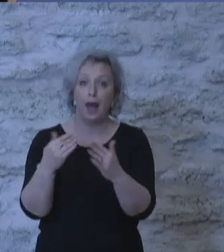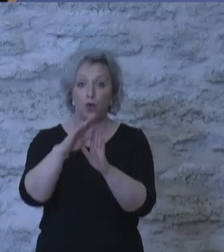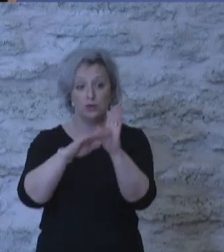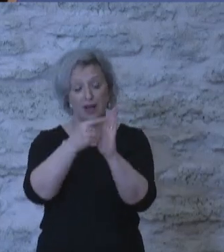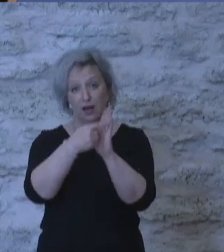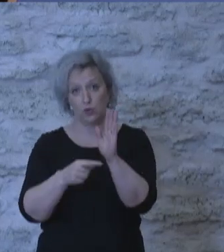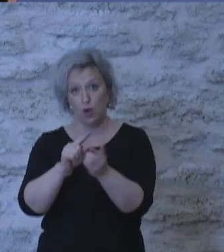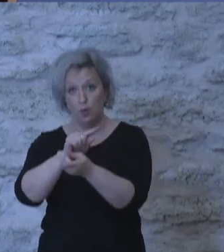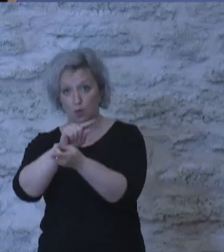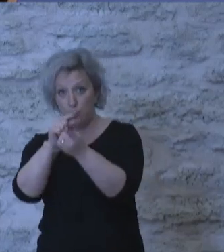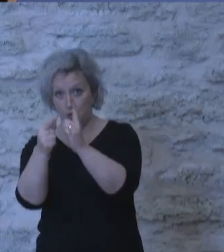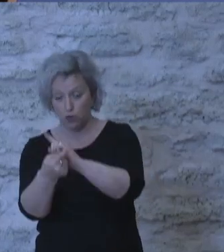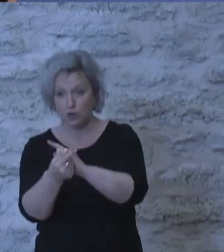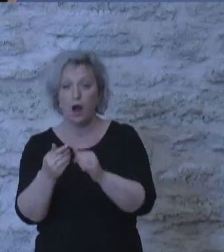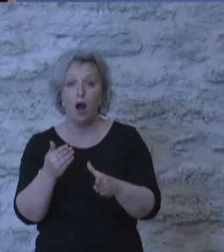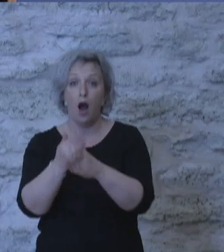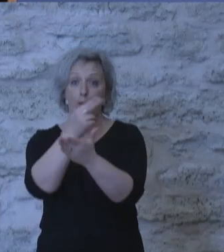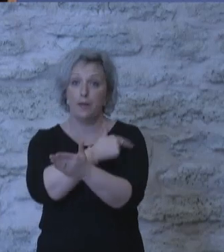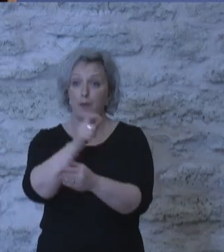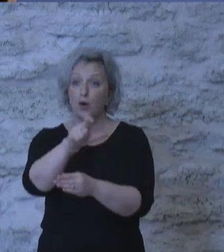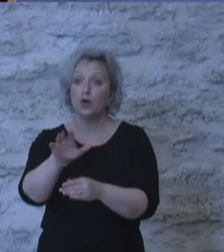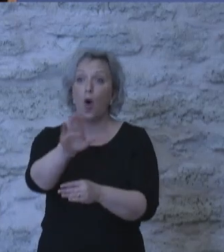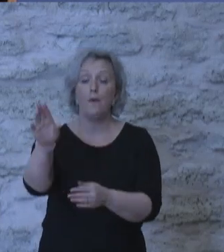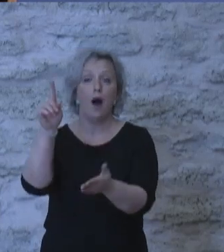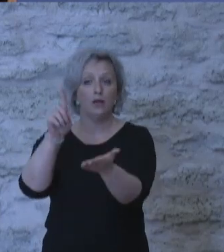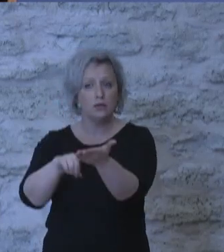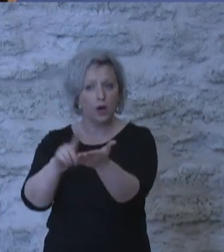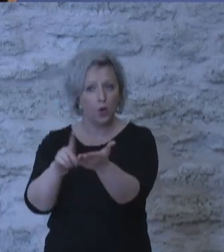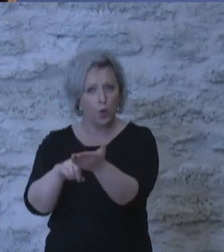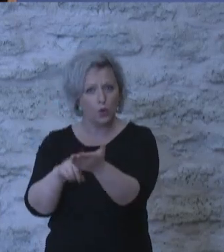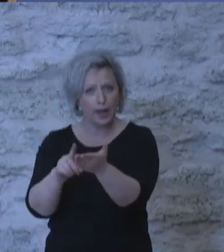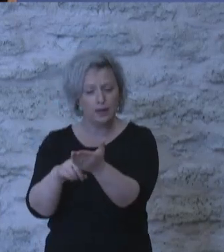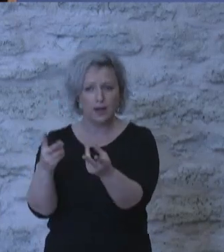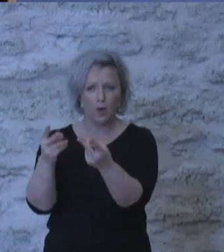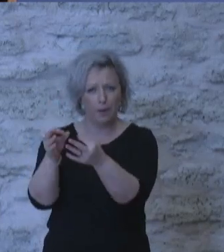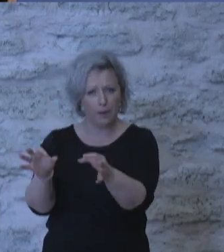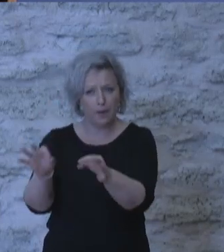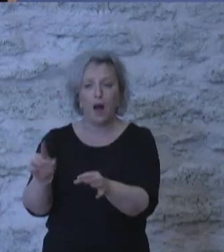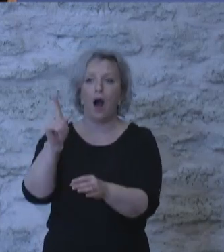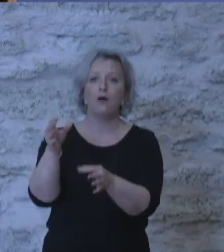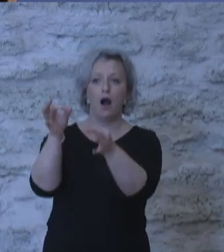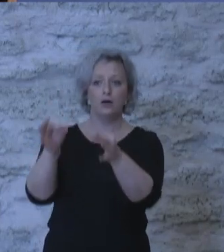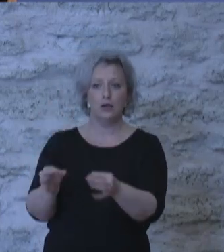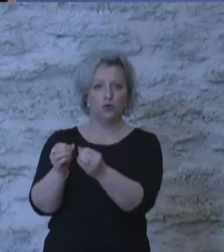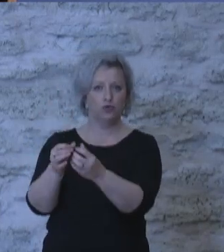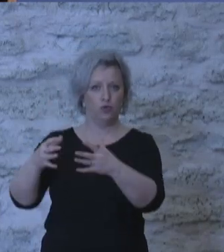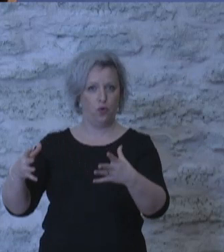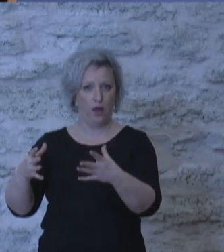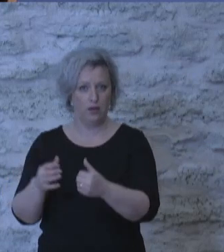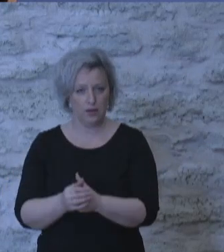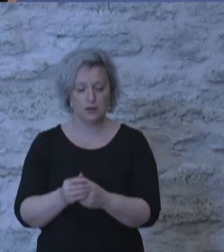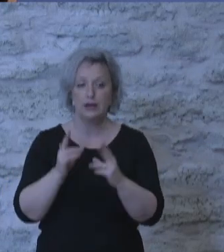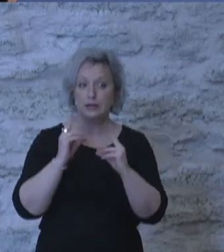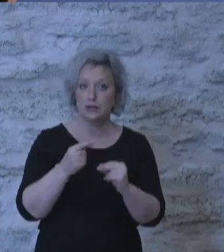muudatusega abipolitseinikile esitatavaid nõudeid leevendatakse, aga nende õigusi suurendatakse. Tõsi, te